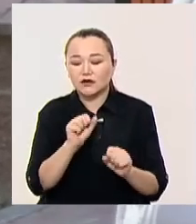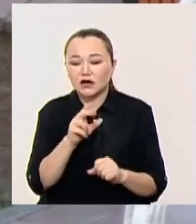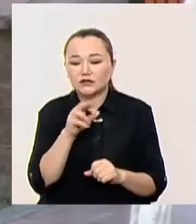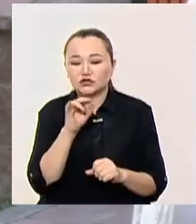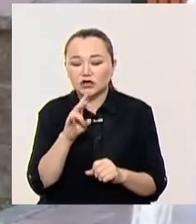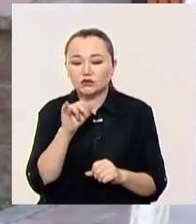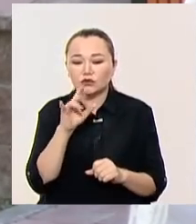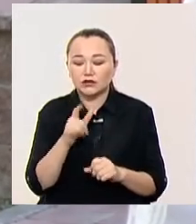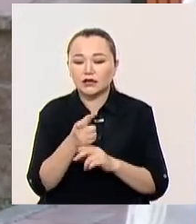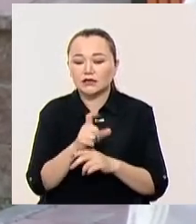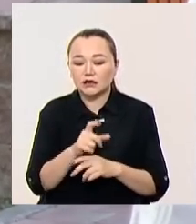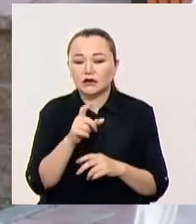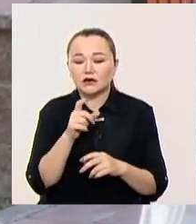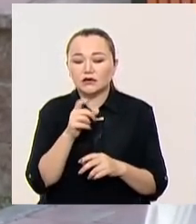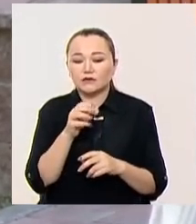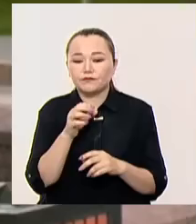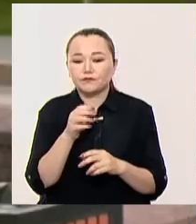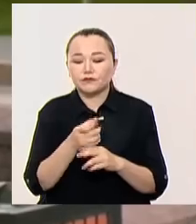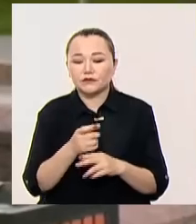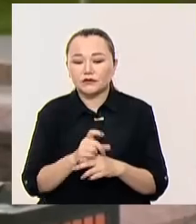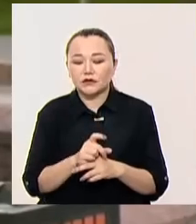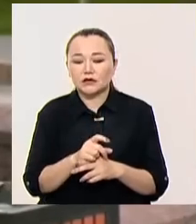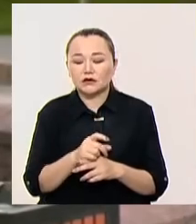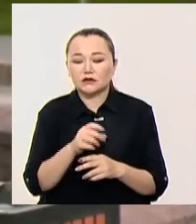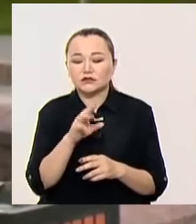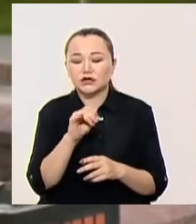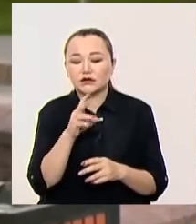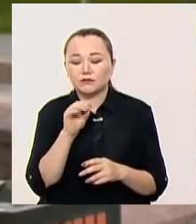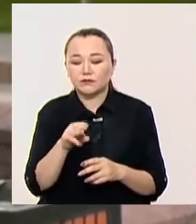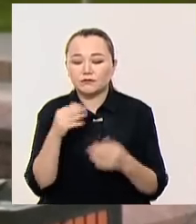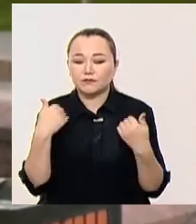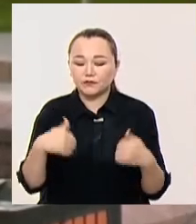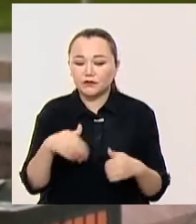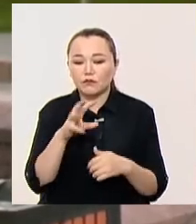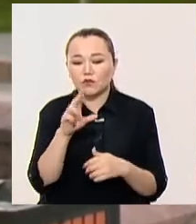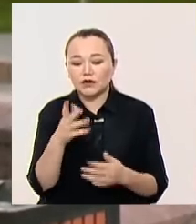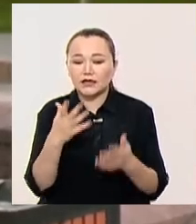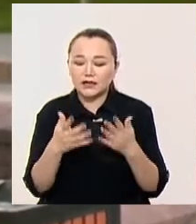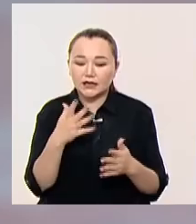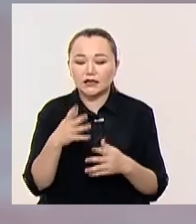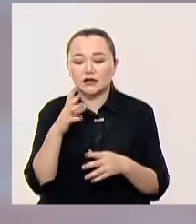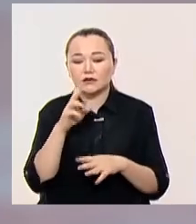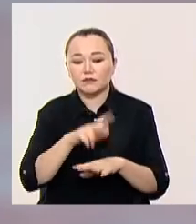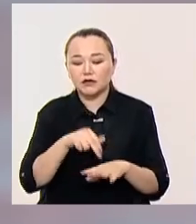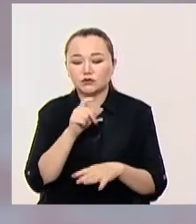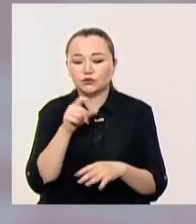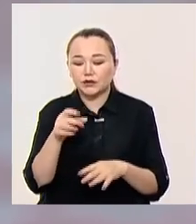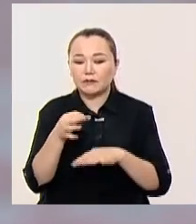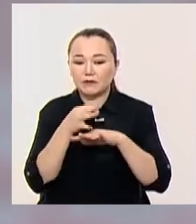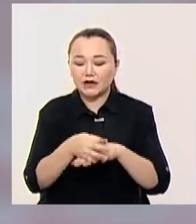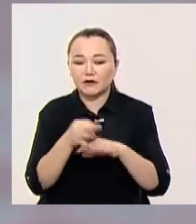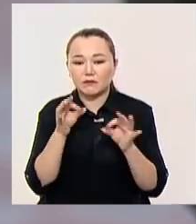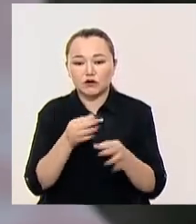Молда Шәріп болса, неме айтқан Ал адвокат Қадыржан Молда Шәріп болса, не мәйітхана тарапы, не тиісті құзырлы органдар дұрыс жауап